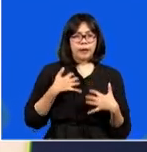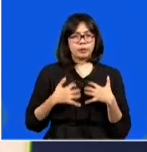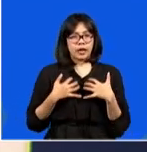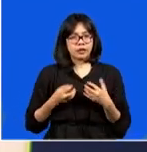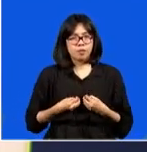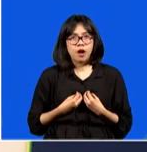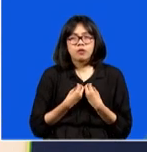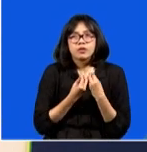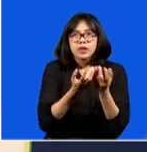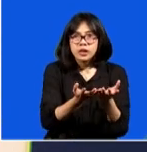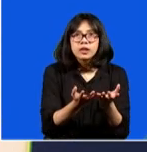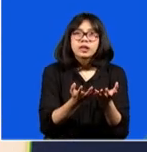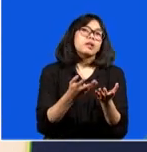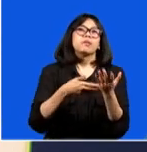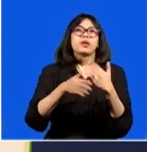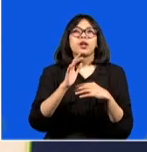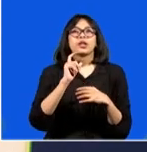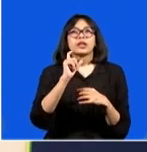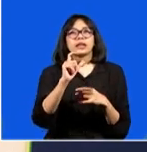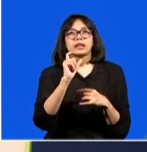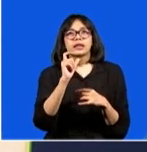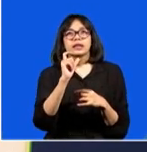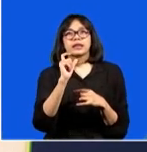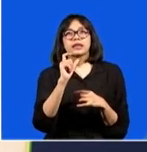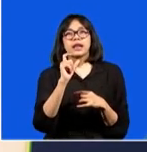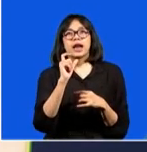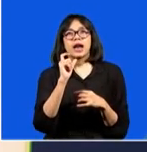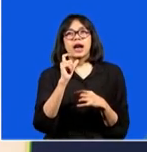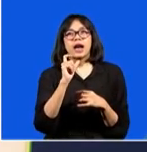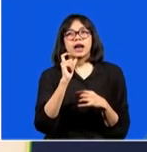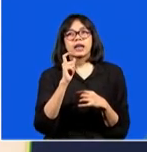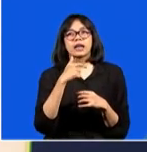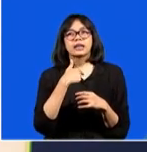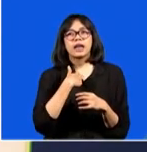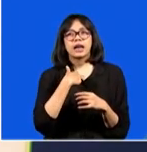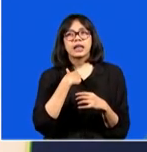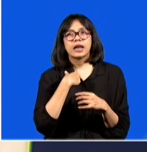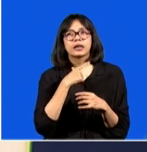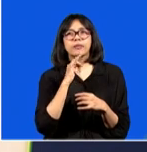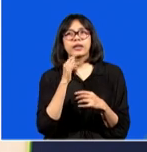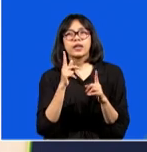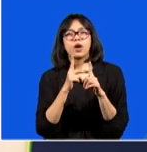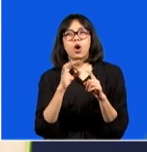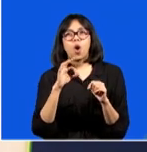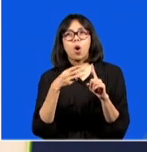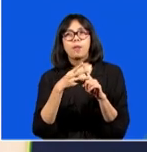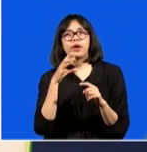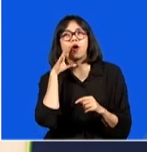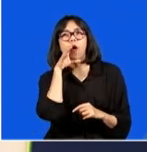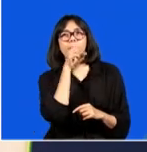pembelajaran saya lewat cara yang apa ya yang saya tuh Hobi saya atau passion saya